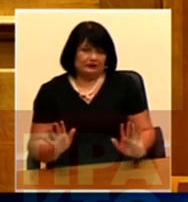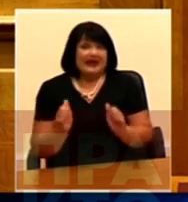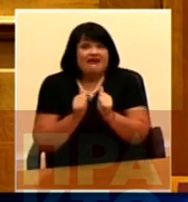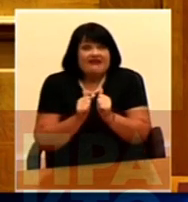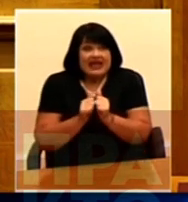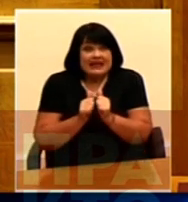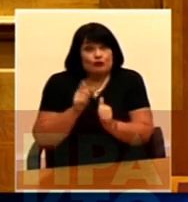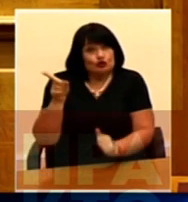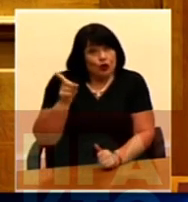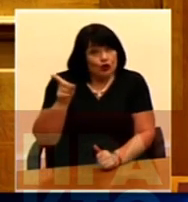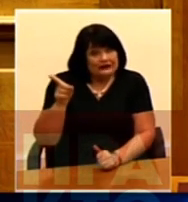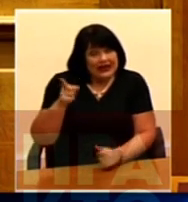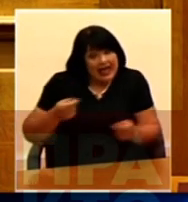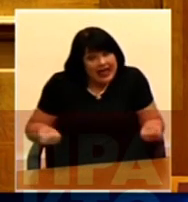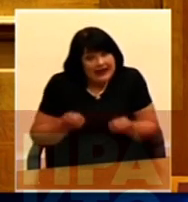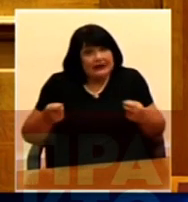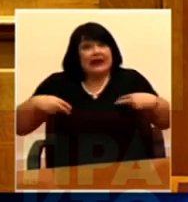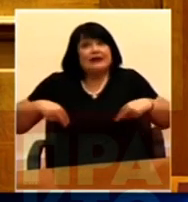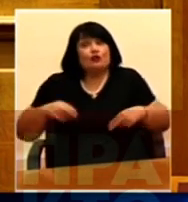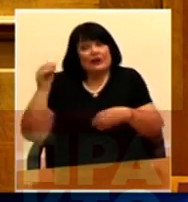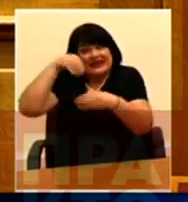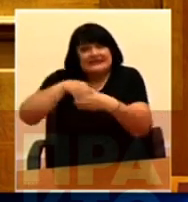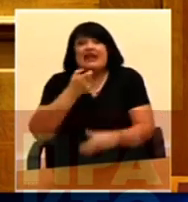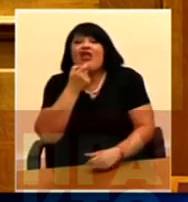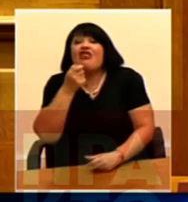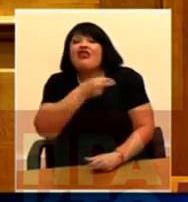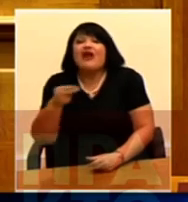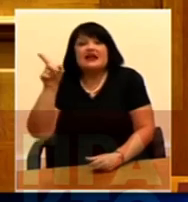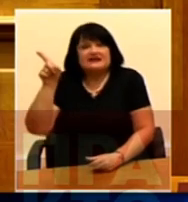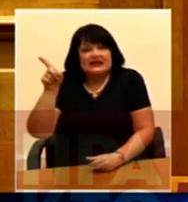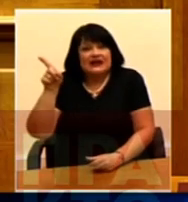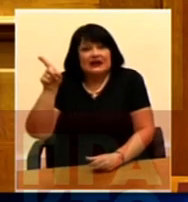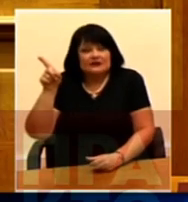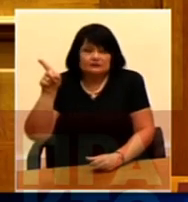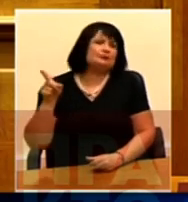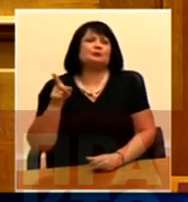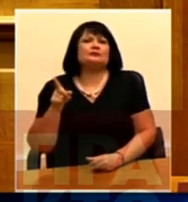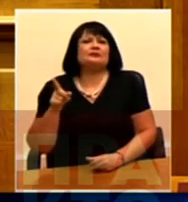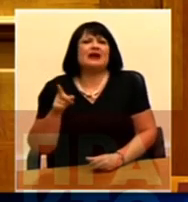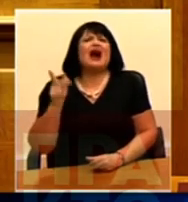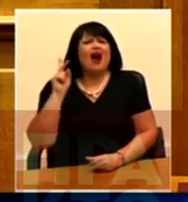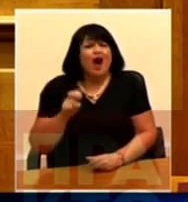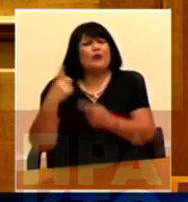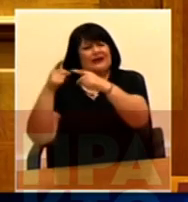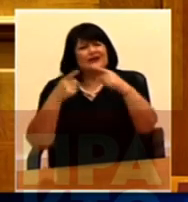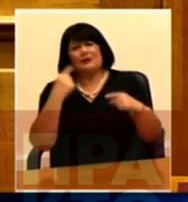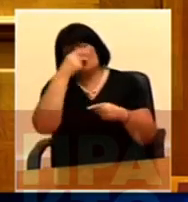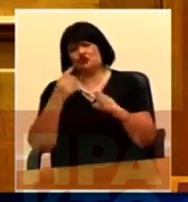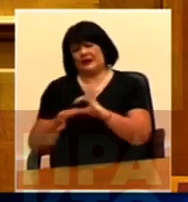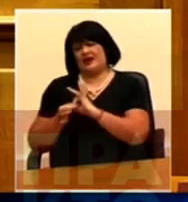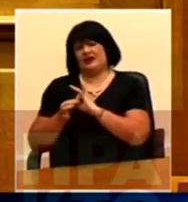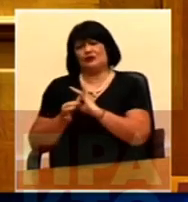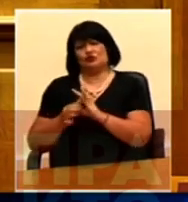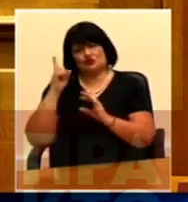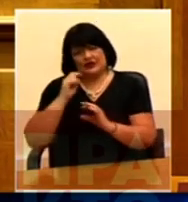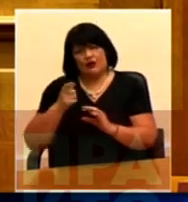μου που είχαν διατελέσει υπουργοί της κυρίας Θάτσερ, όπως ο Νόρμαν Λαμόντ, όπως ο Μάικλ Χάουαρντ, με τους οποίους έχω προσωπική σχέση,